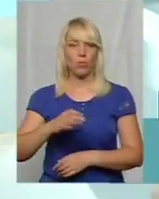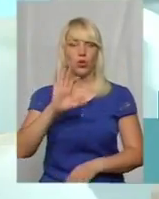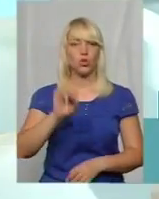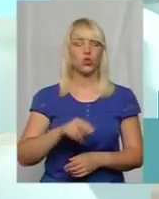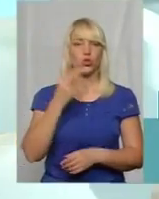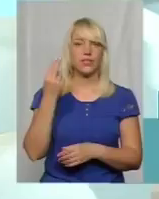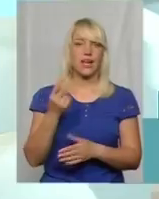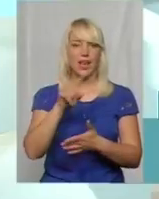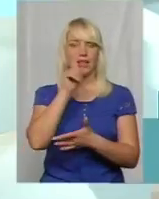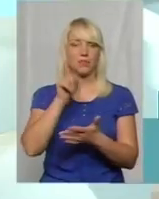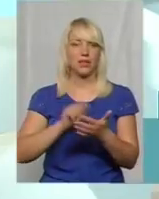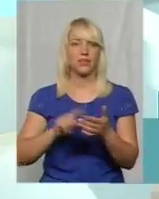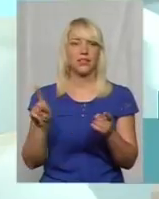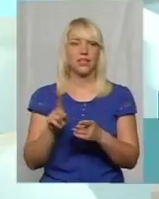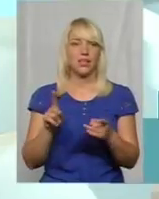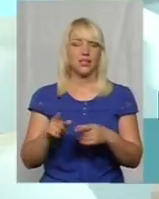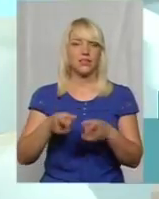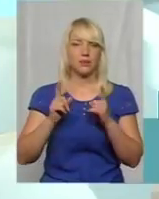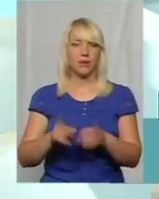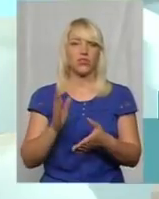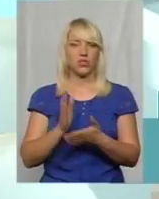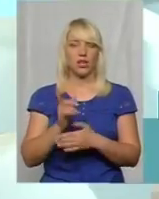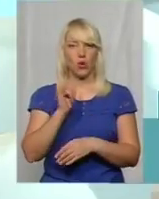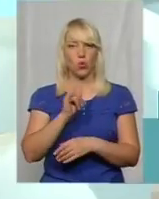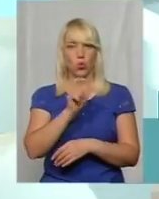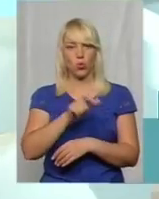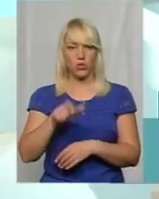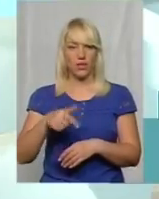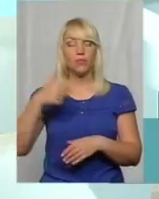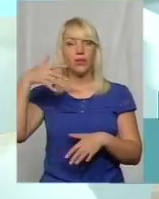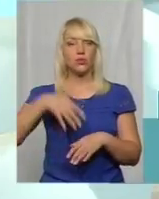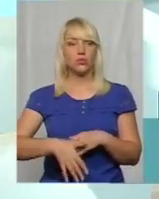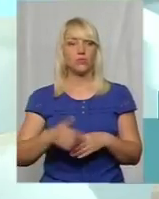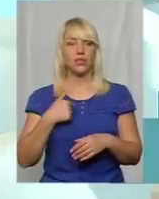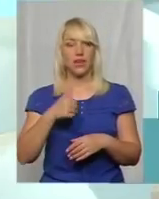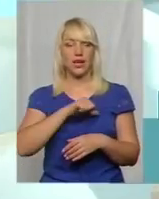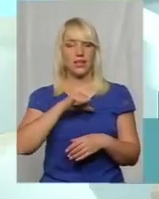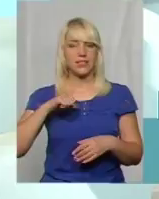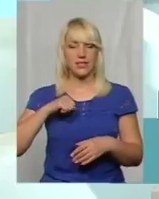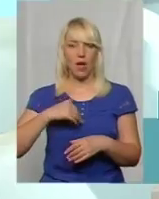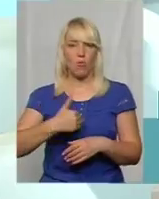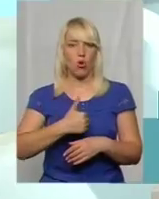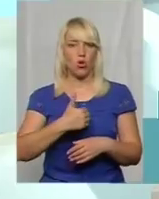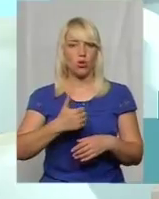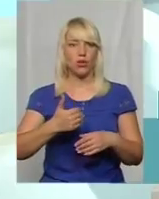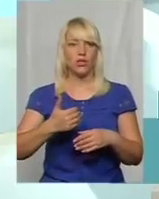соціальні питання, які є справді у людей. Розумієте, я сьогодні десь самодостатня людина,